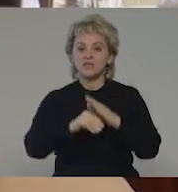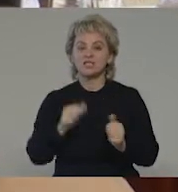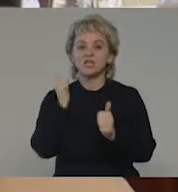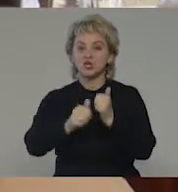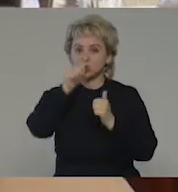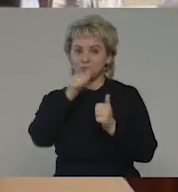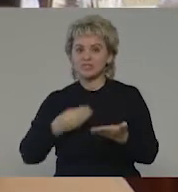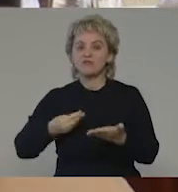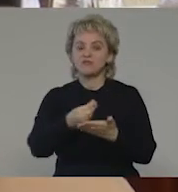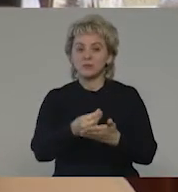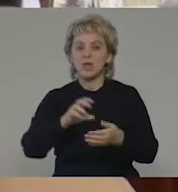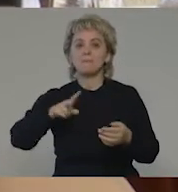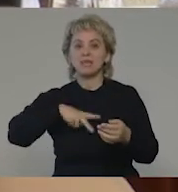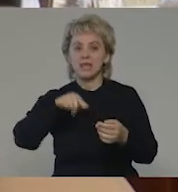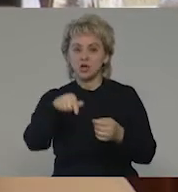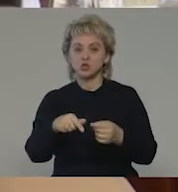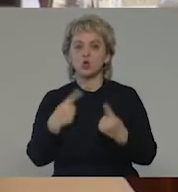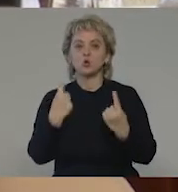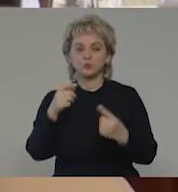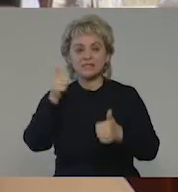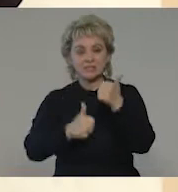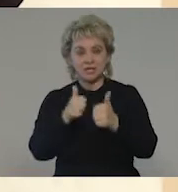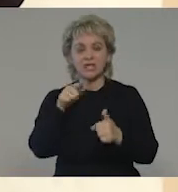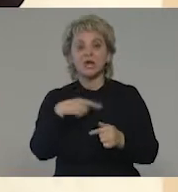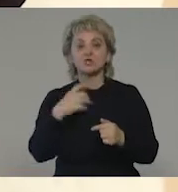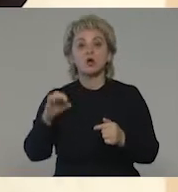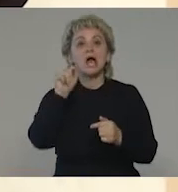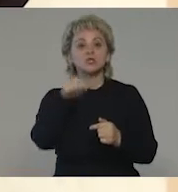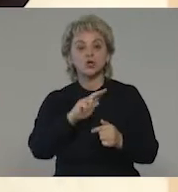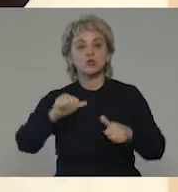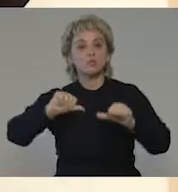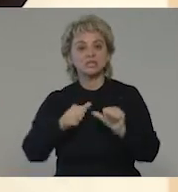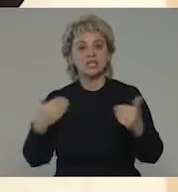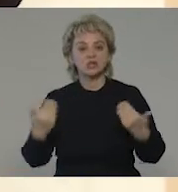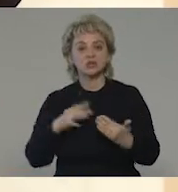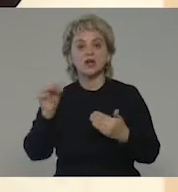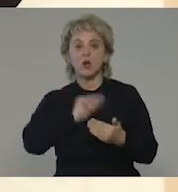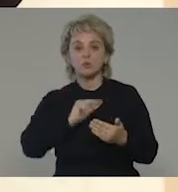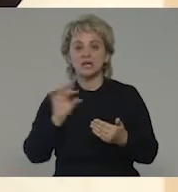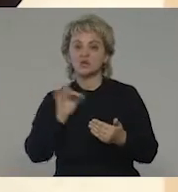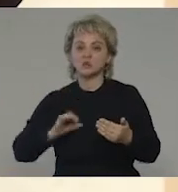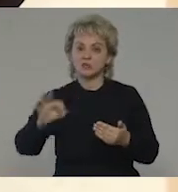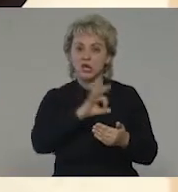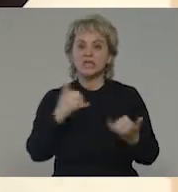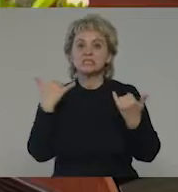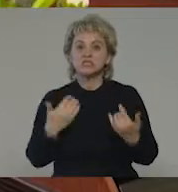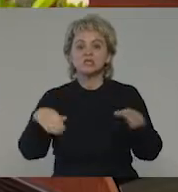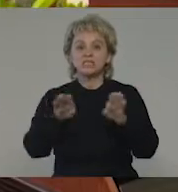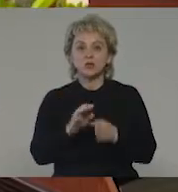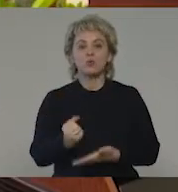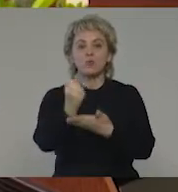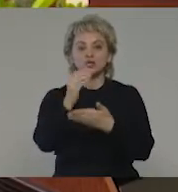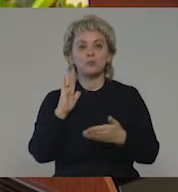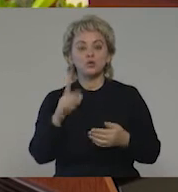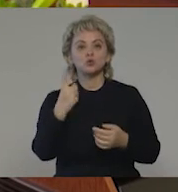введении ежемесячной выплаты медалистам крупных соревнований. Речь идет о тех, кто постоянно живет и работает в Ростовской области. Сейчас на